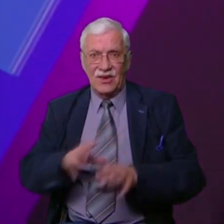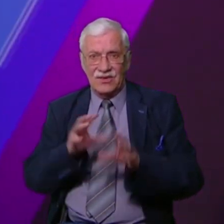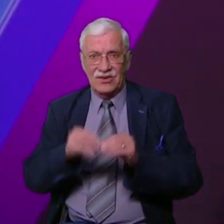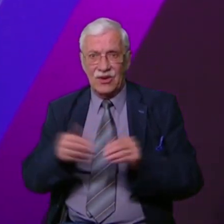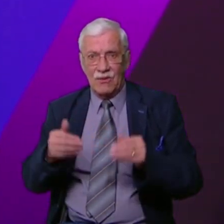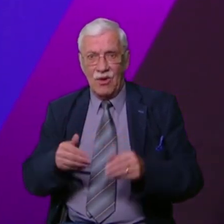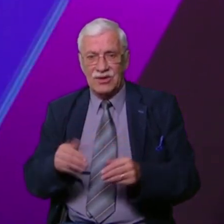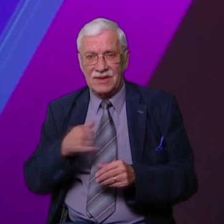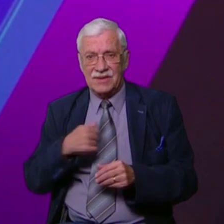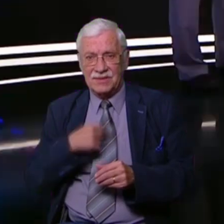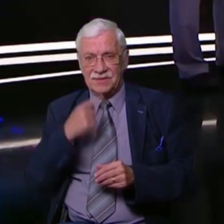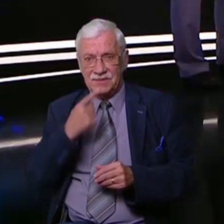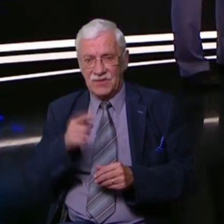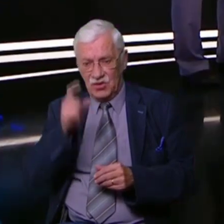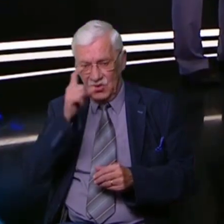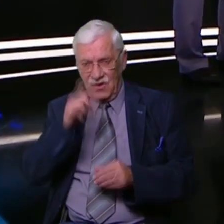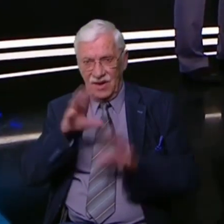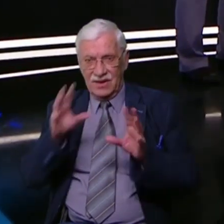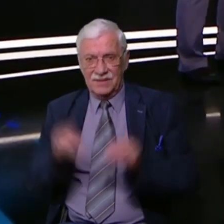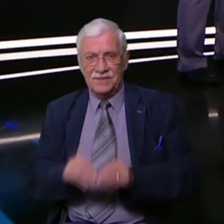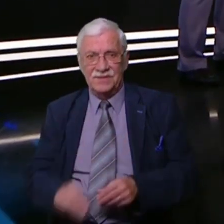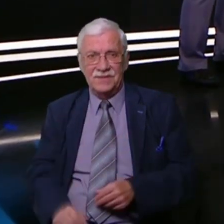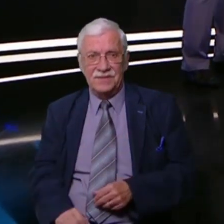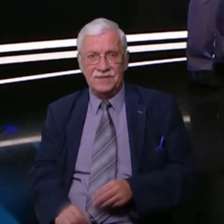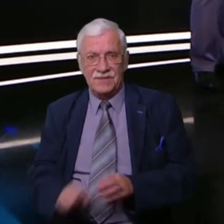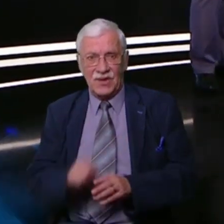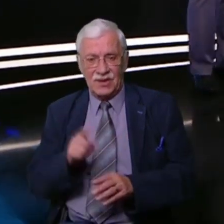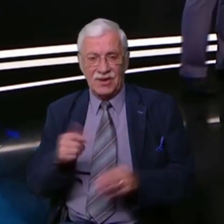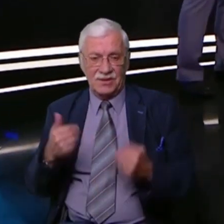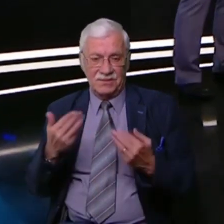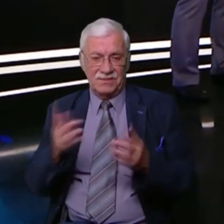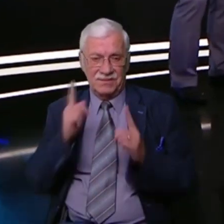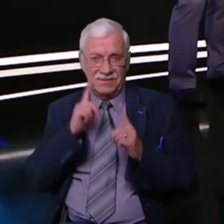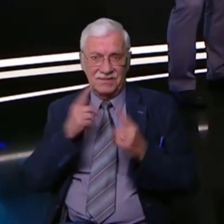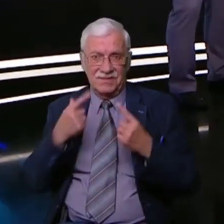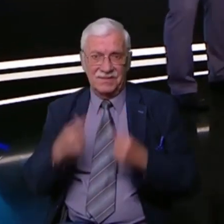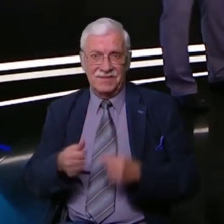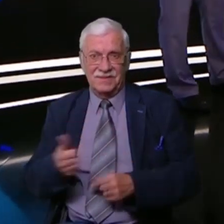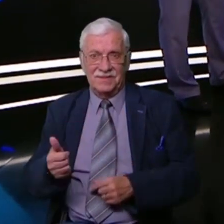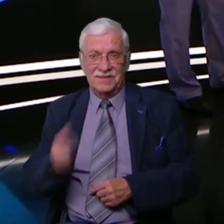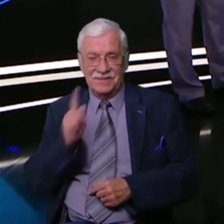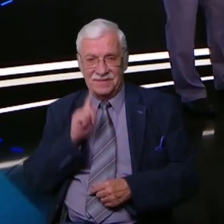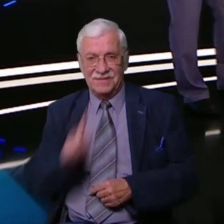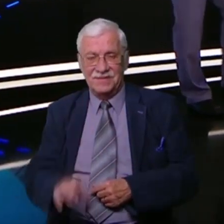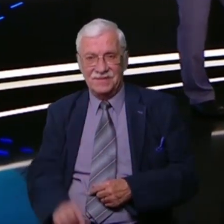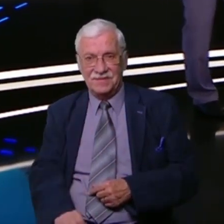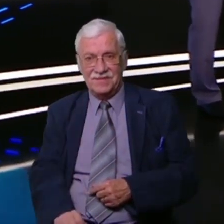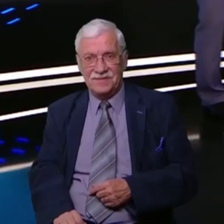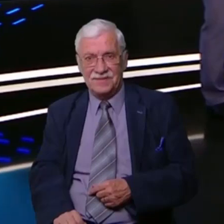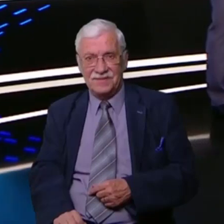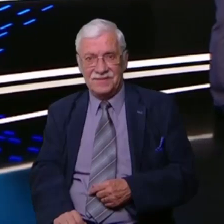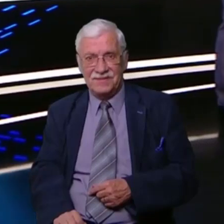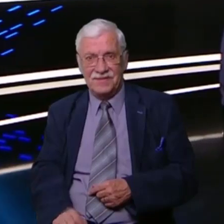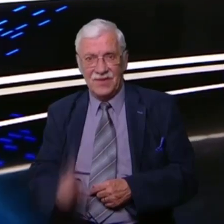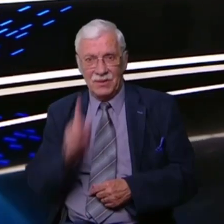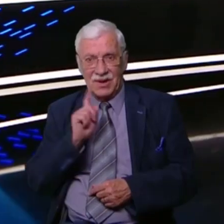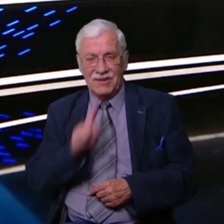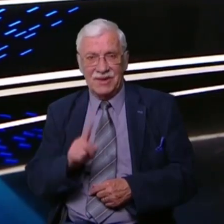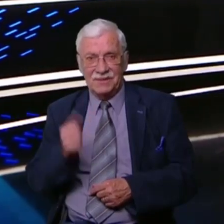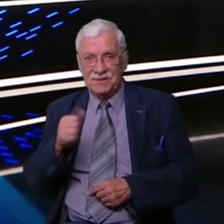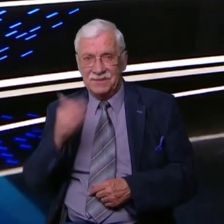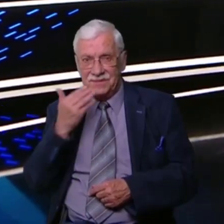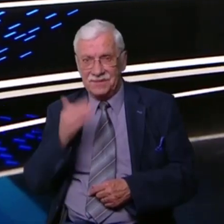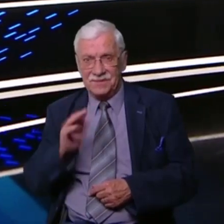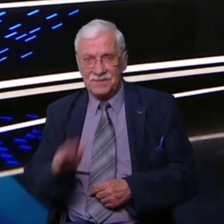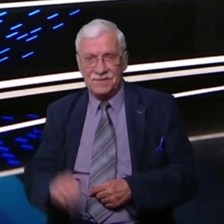tak jak powiedziałam, no człowiek orkiestra po prostu. A do tego przystojny. A do tak bardzo przystojny. Nie da się ukryć. Dziękuję bardzo,